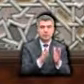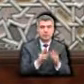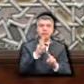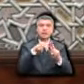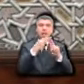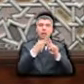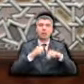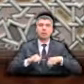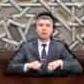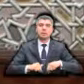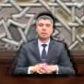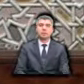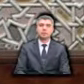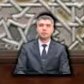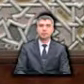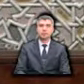الوزير.